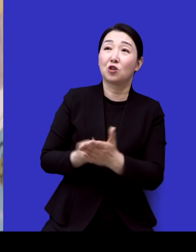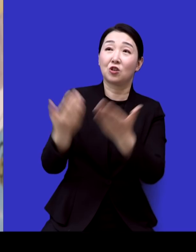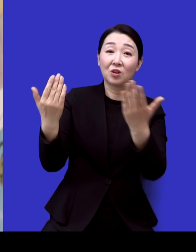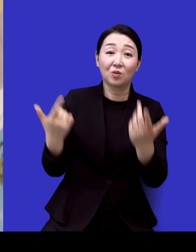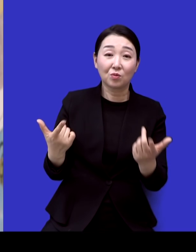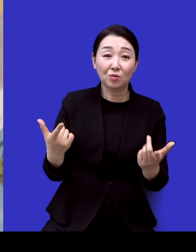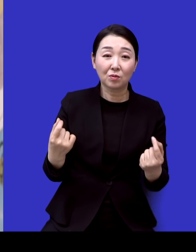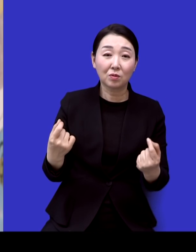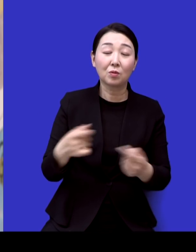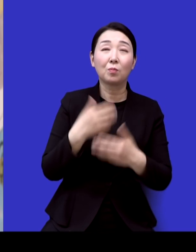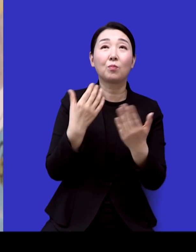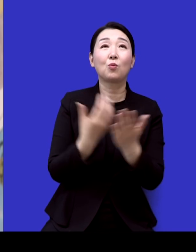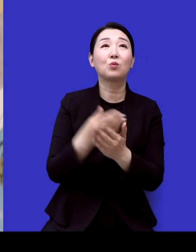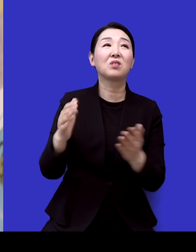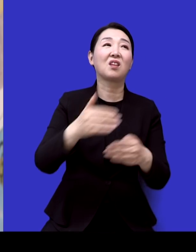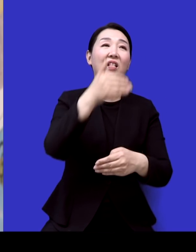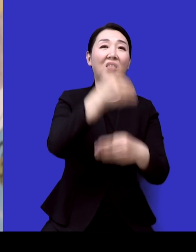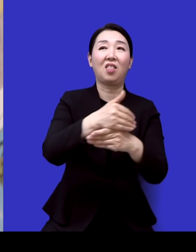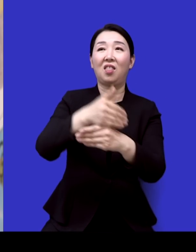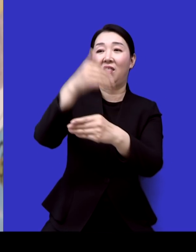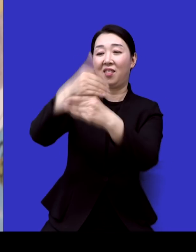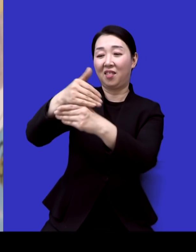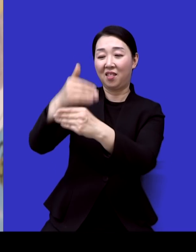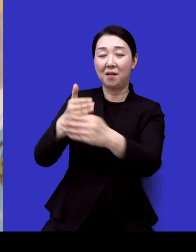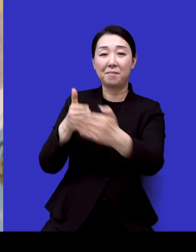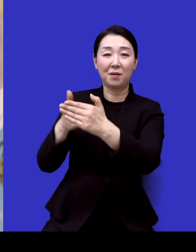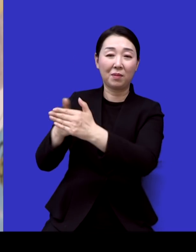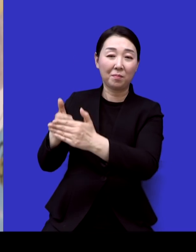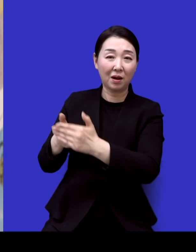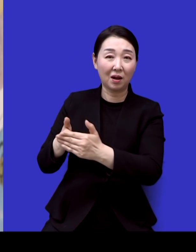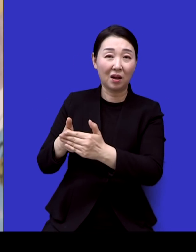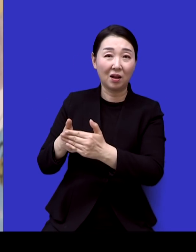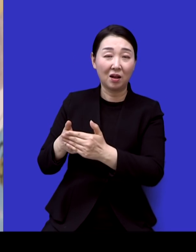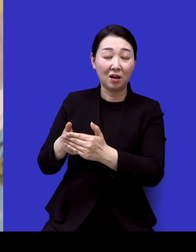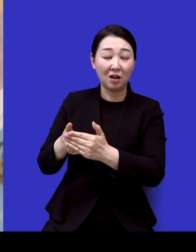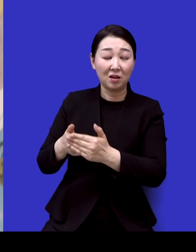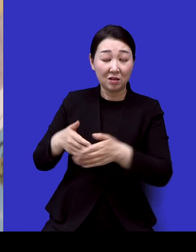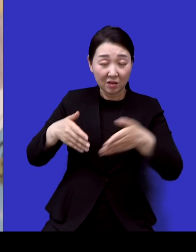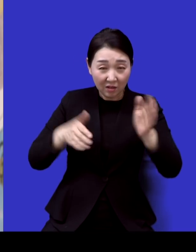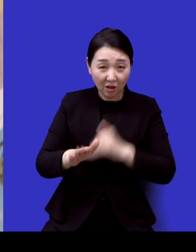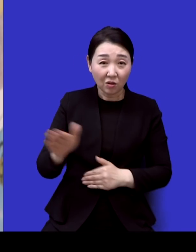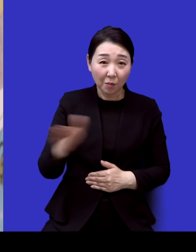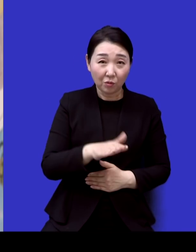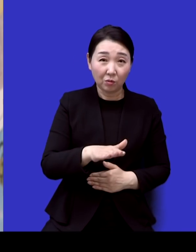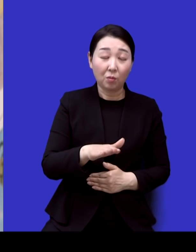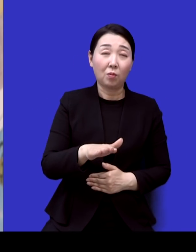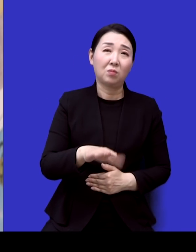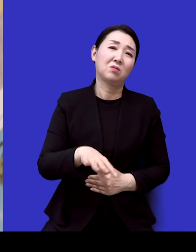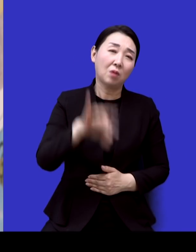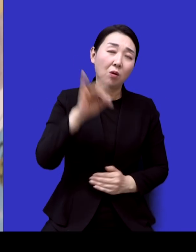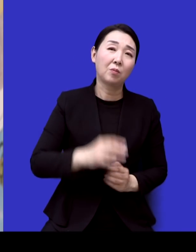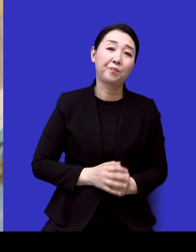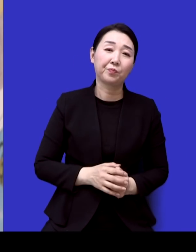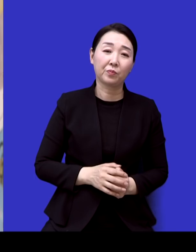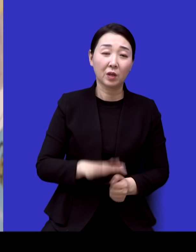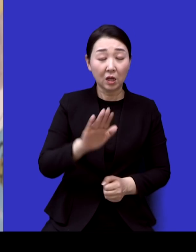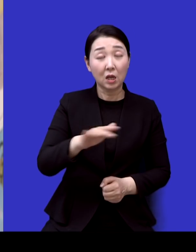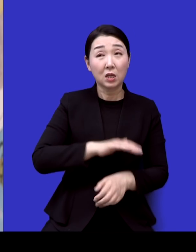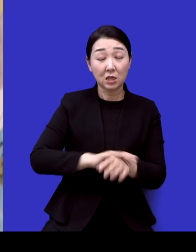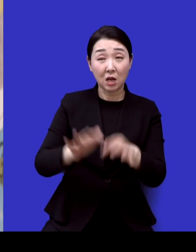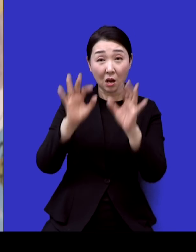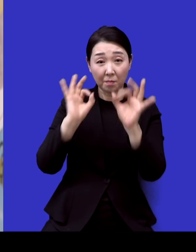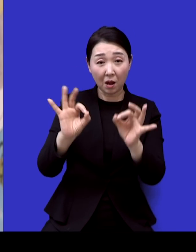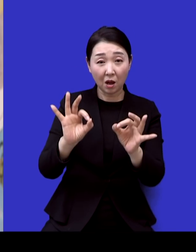것처럼 모든 길을 막으시더라고요. 태어나서 그런 적이 없었어요. 정말 하나님이 민혜야 잘 봐 하는 것처럼 돼야